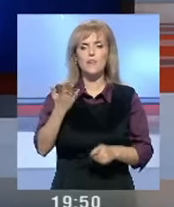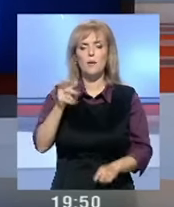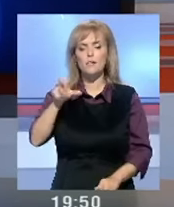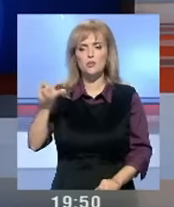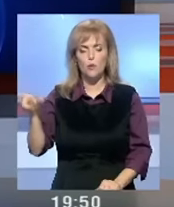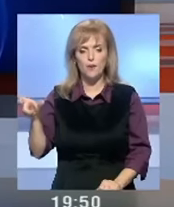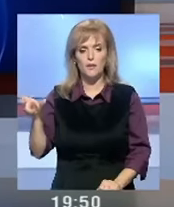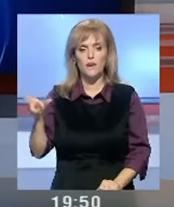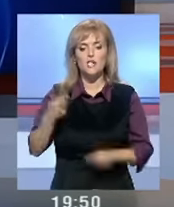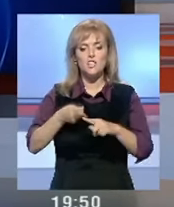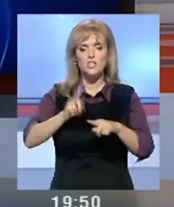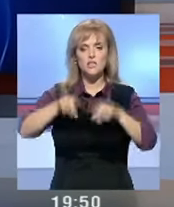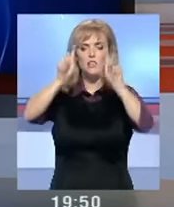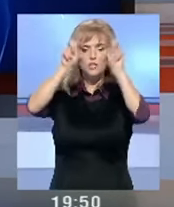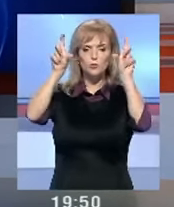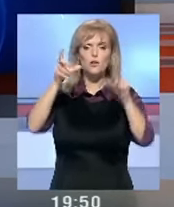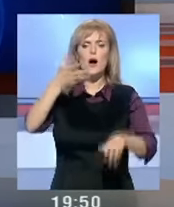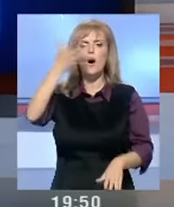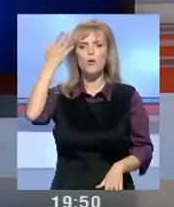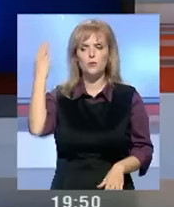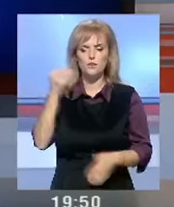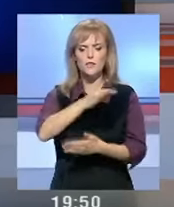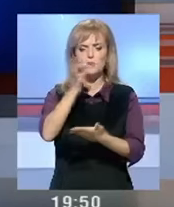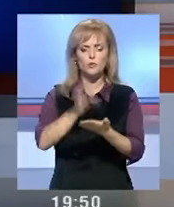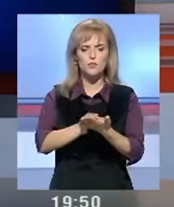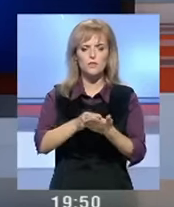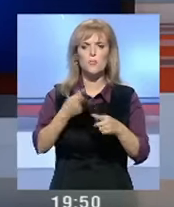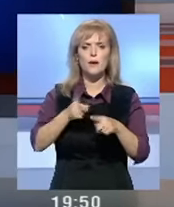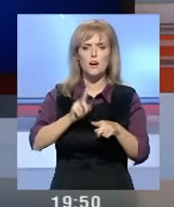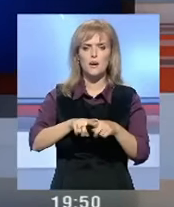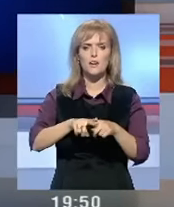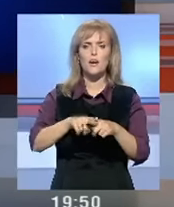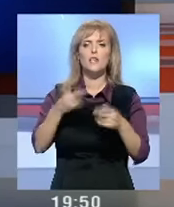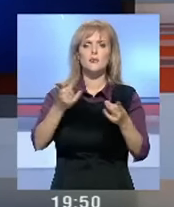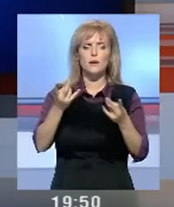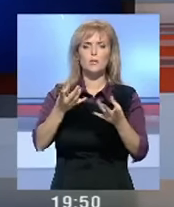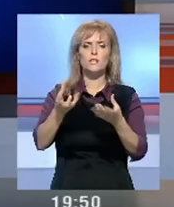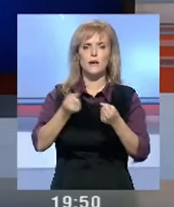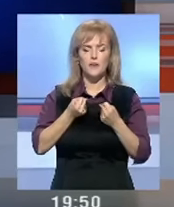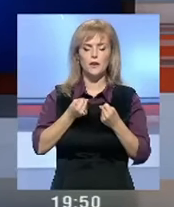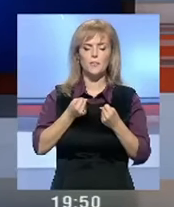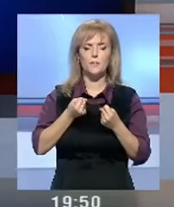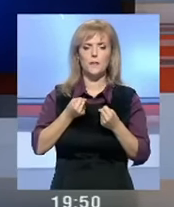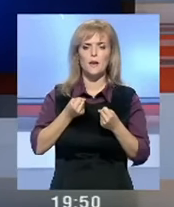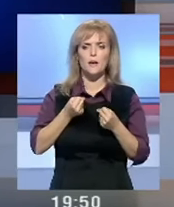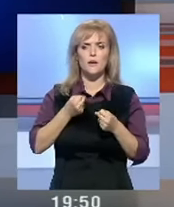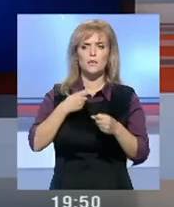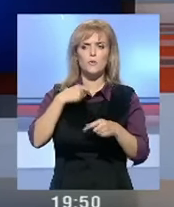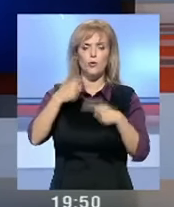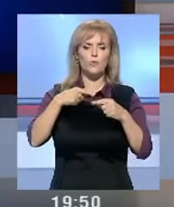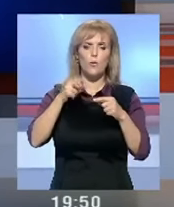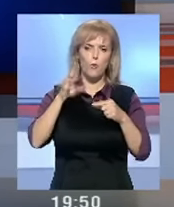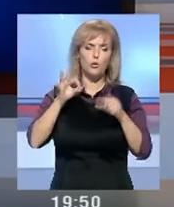aceste instituții au uitat de responsabilitățile care le-au fost acordate prin lege. Este foarte important